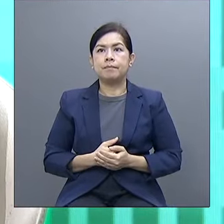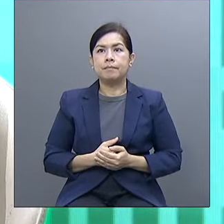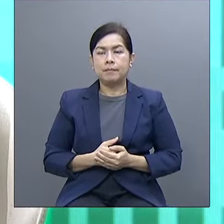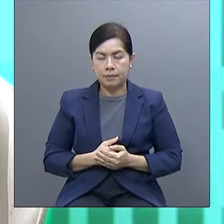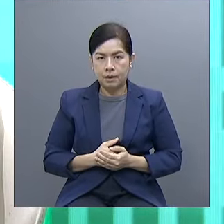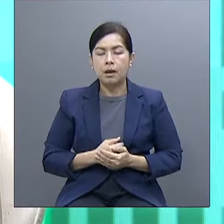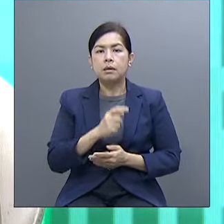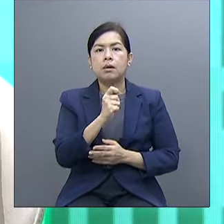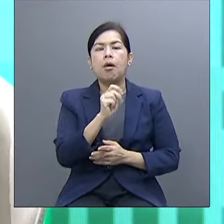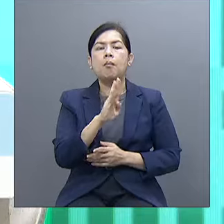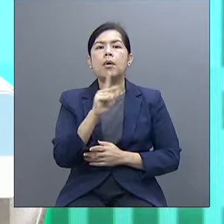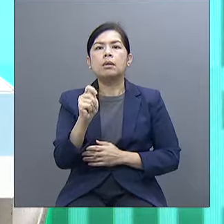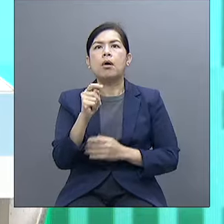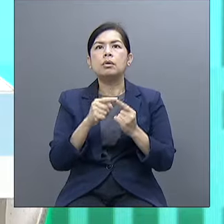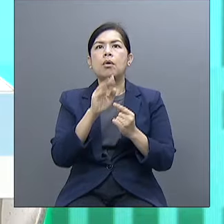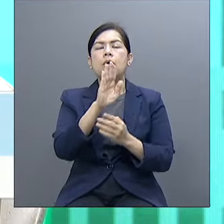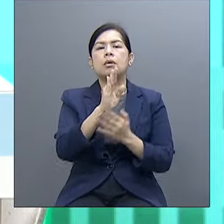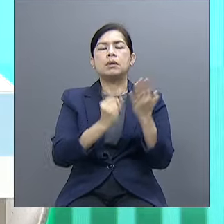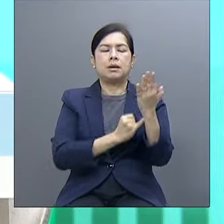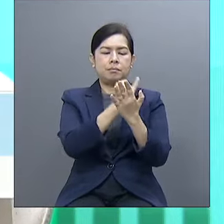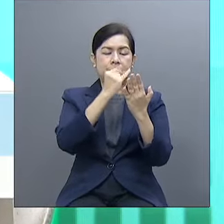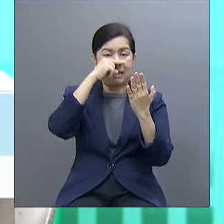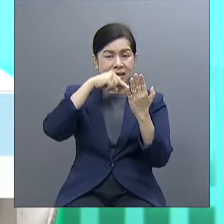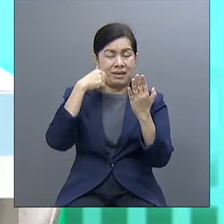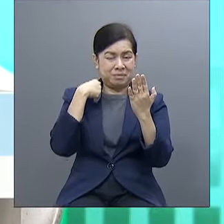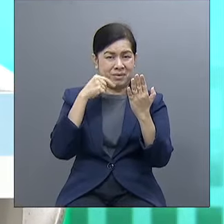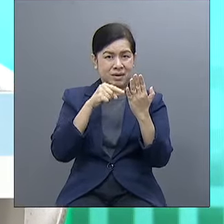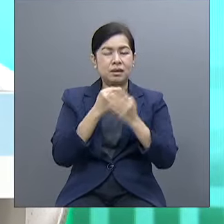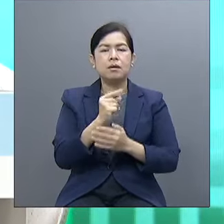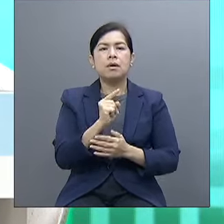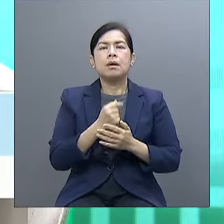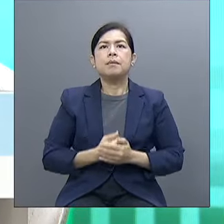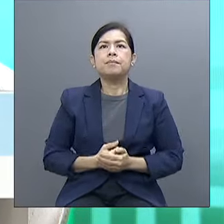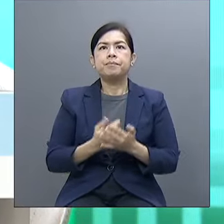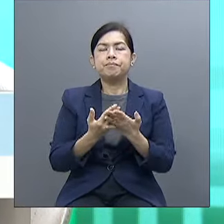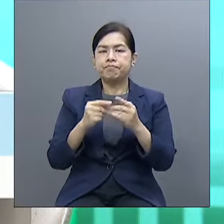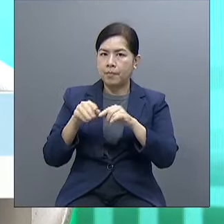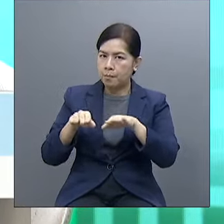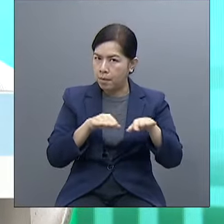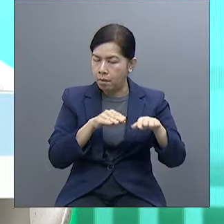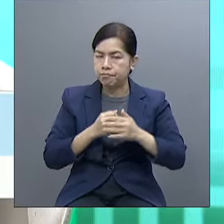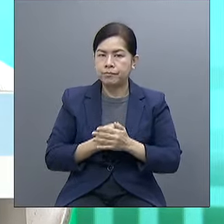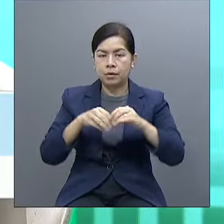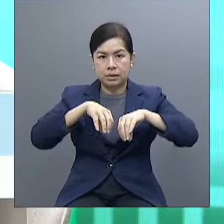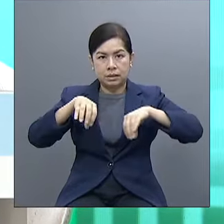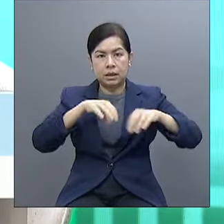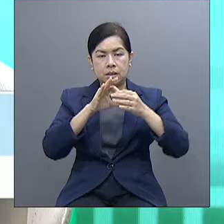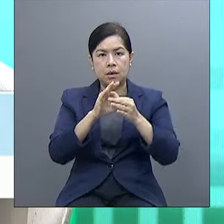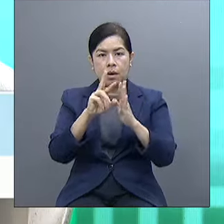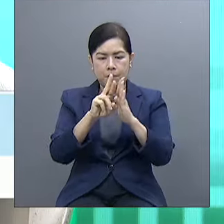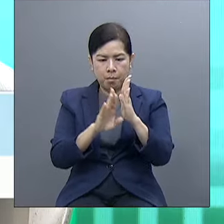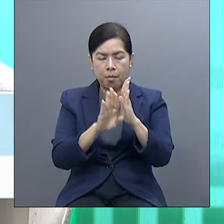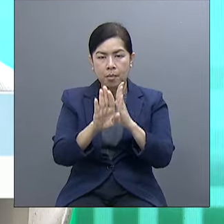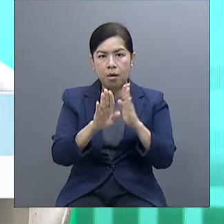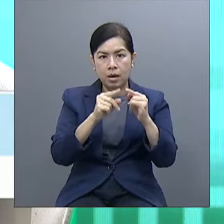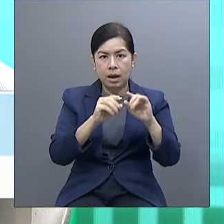บต.ท้องถิ่นทั่วประเทศไม่ใช่อบต.อย่างเดียวนะครับคือจริงๆนะเขามีความพร้อมนะที่จะจัดระบบการศึกษานะครับเพราะ